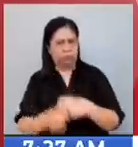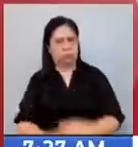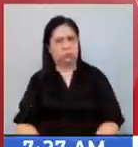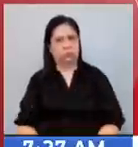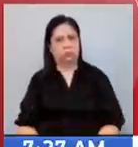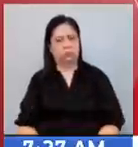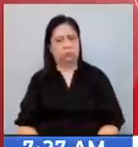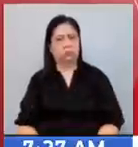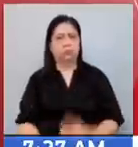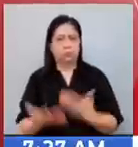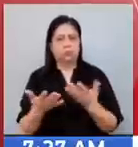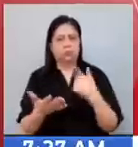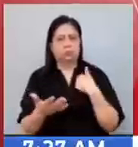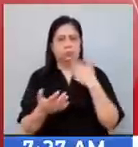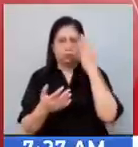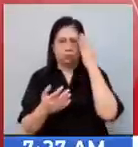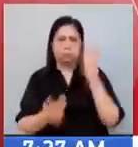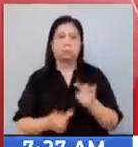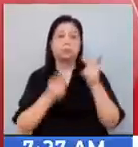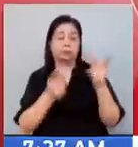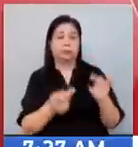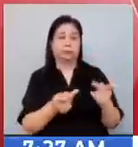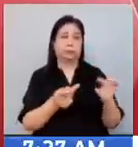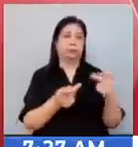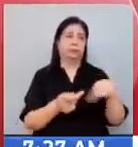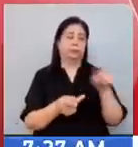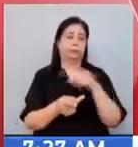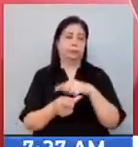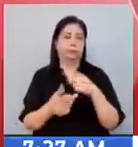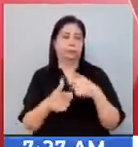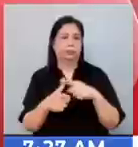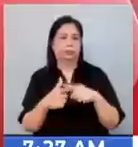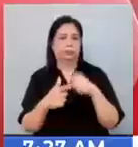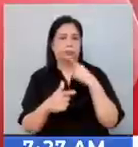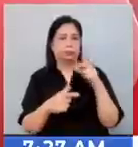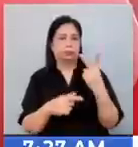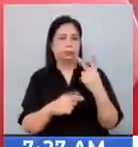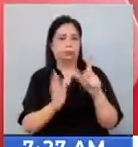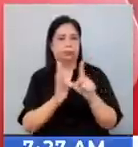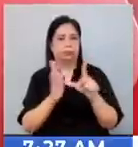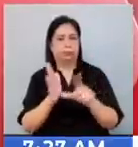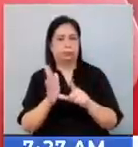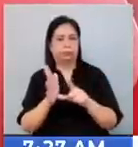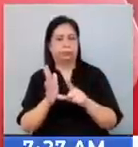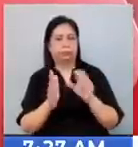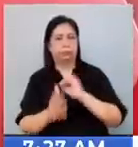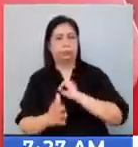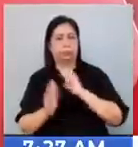yung proposal. Tapos sabi po ng dalawang abogado ng may-ari ng school,